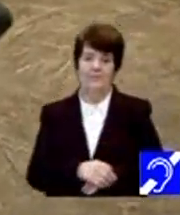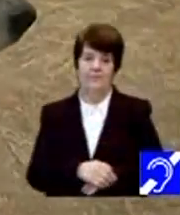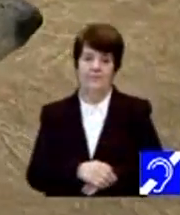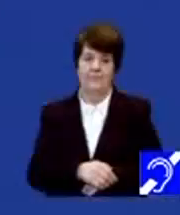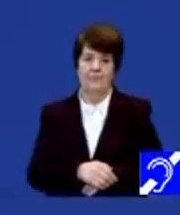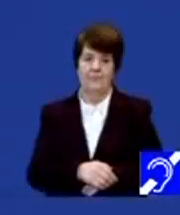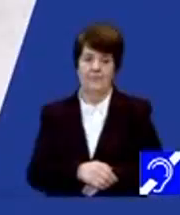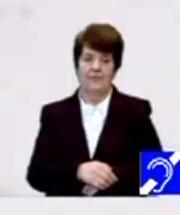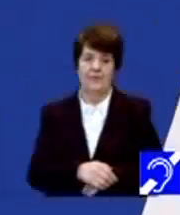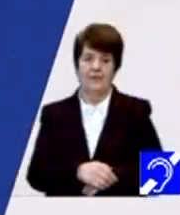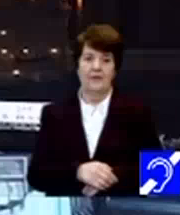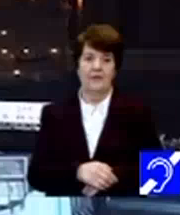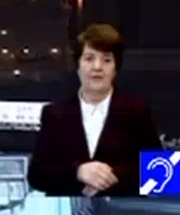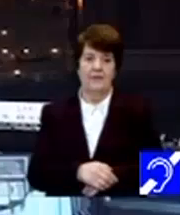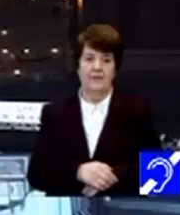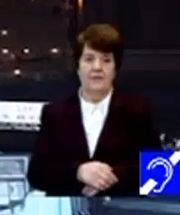necesar.